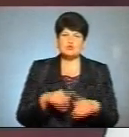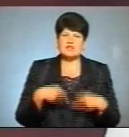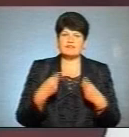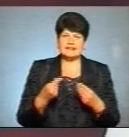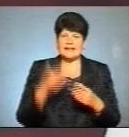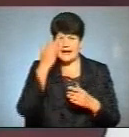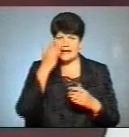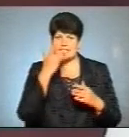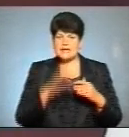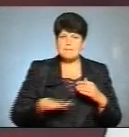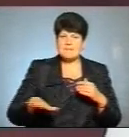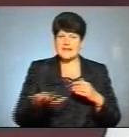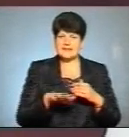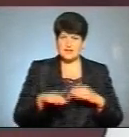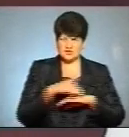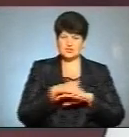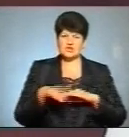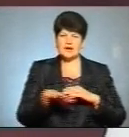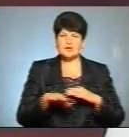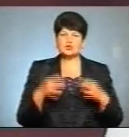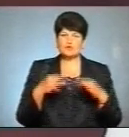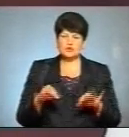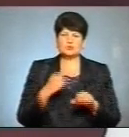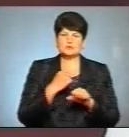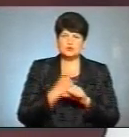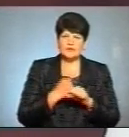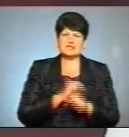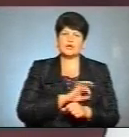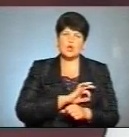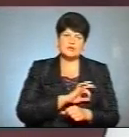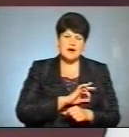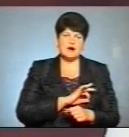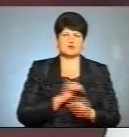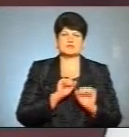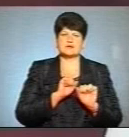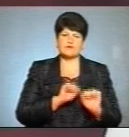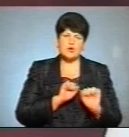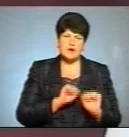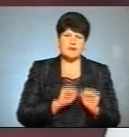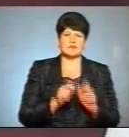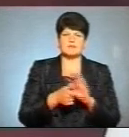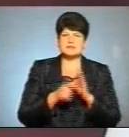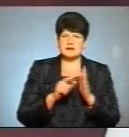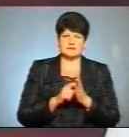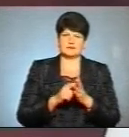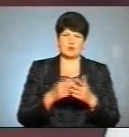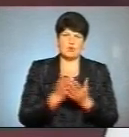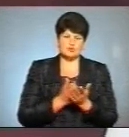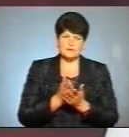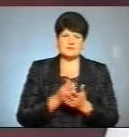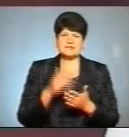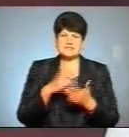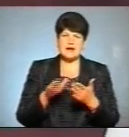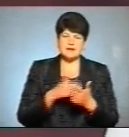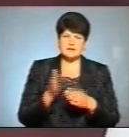літніх майданчиках, дозволили відновити роботу адвокатам, нотаріусам, закладам побутового обслуговування, зняли заборону